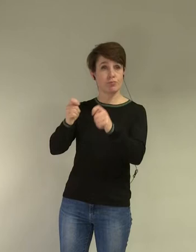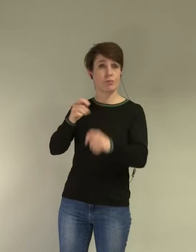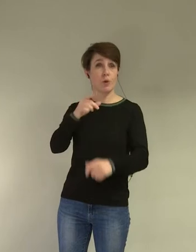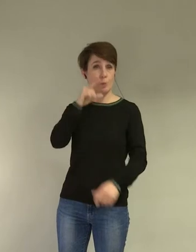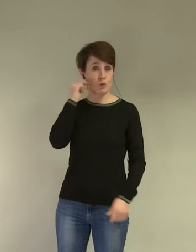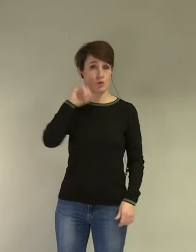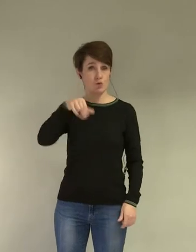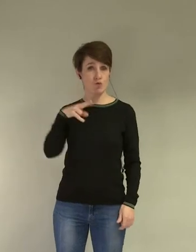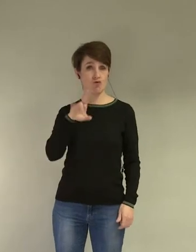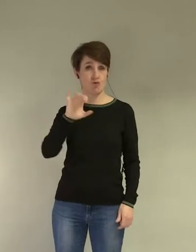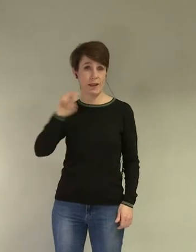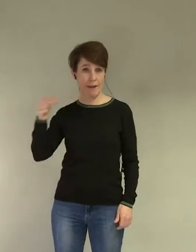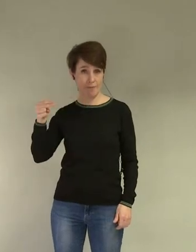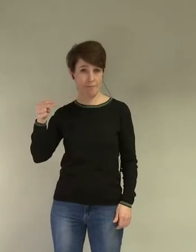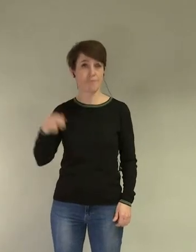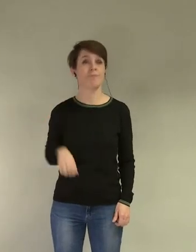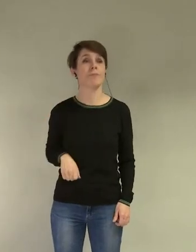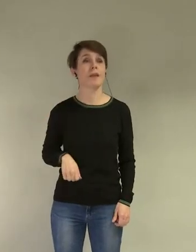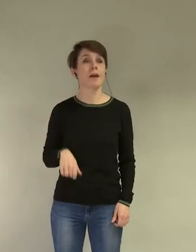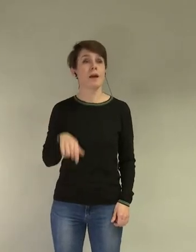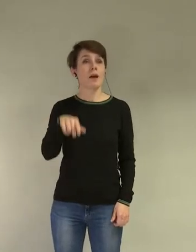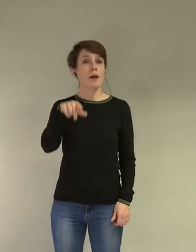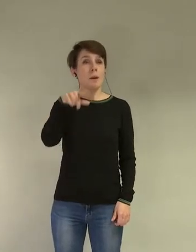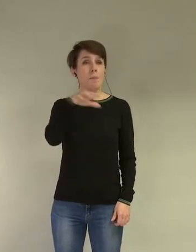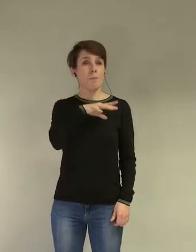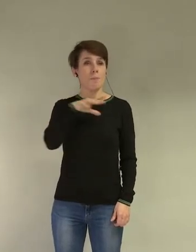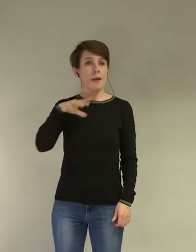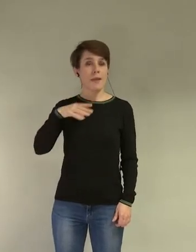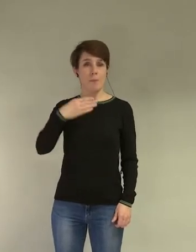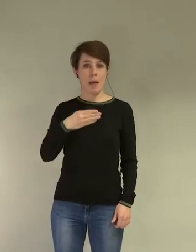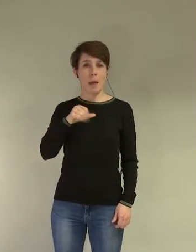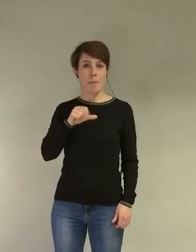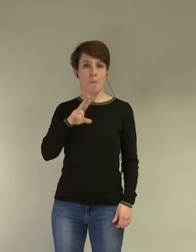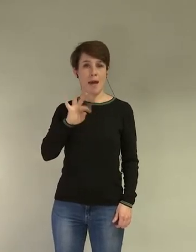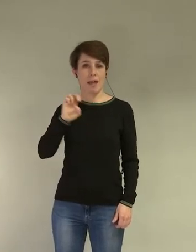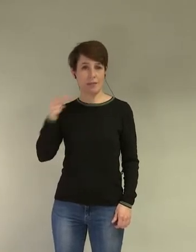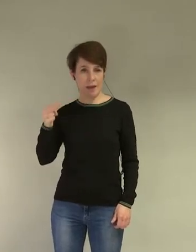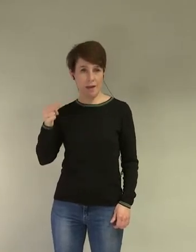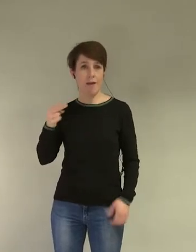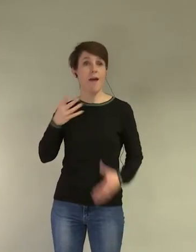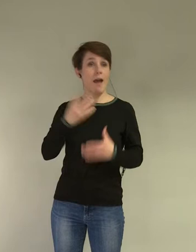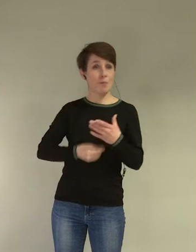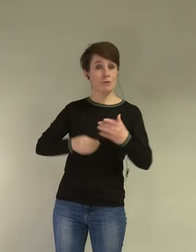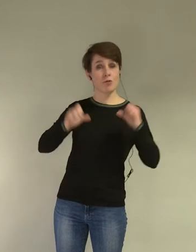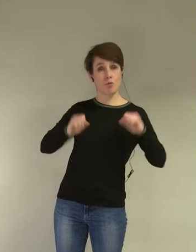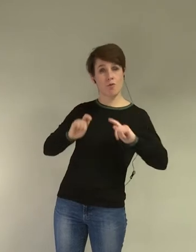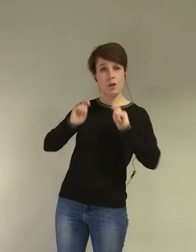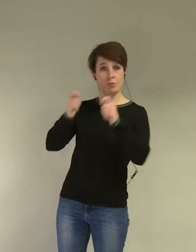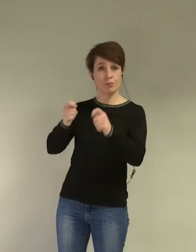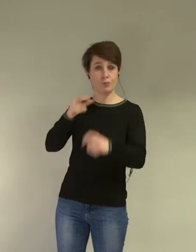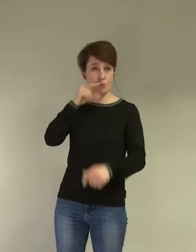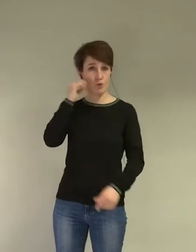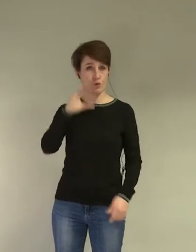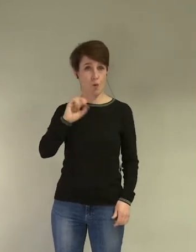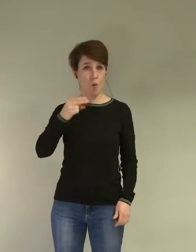madjid elle le suit antoine fléchés de ne pouvoir à monsieur luis beltràn jusqu'à son arrivée madame sylvie